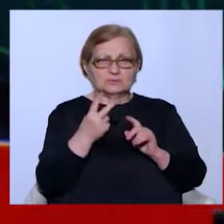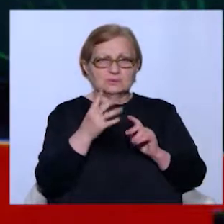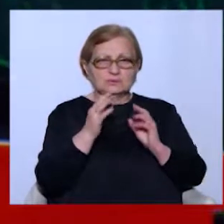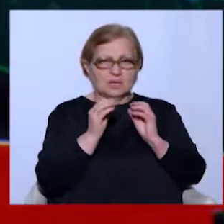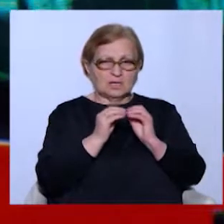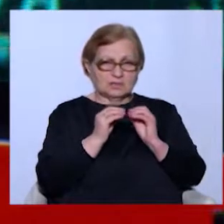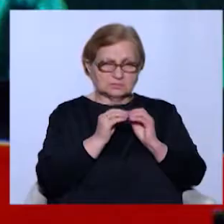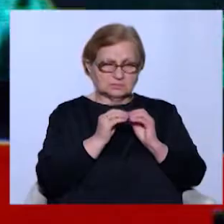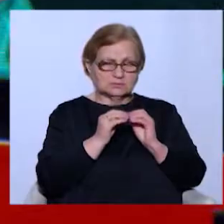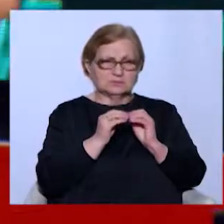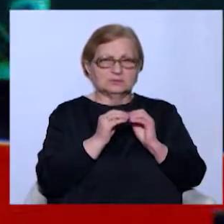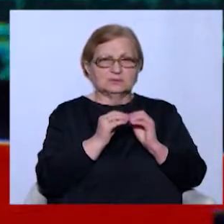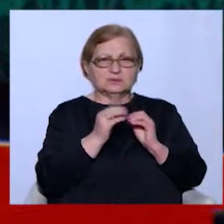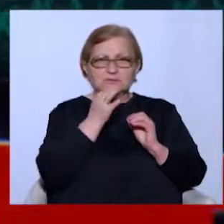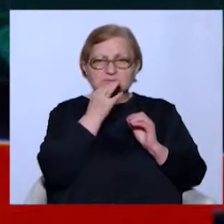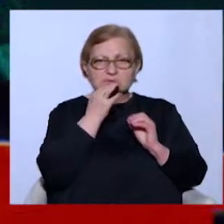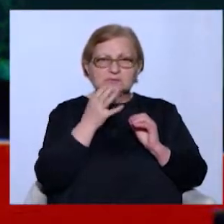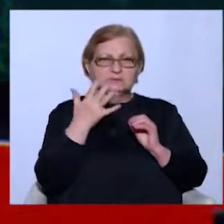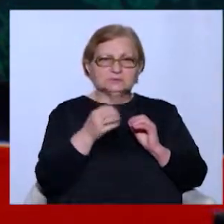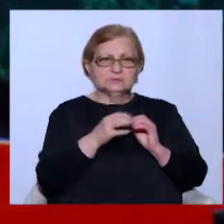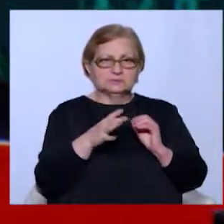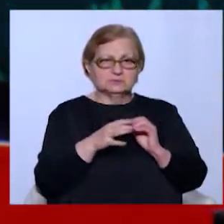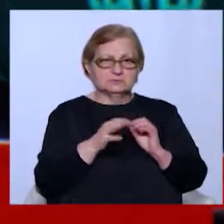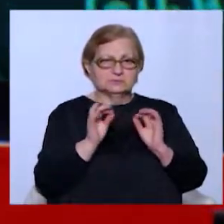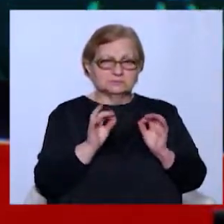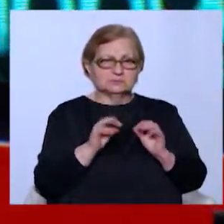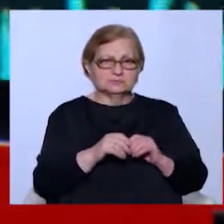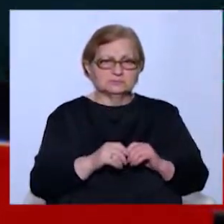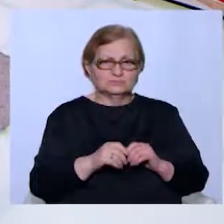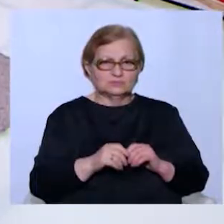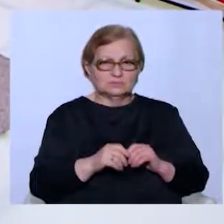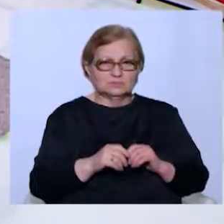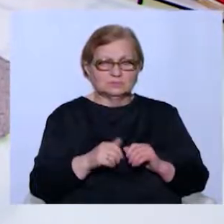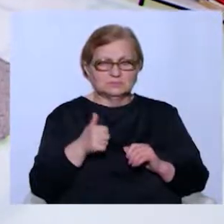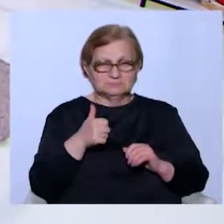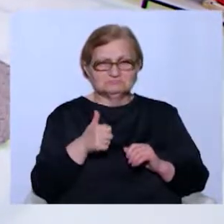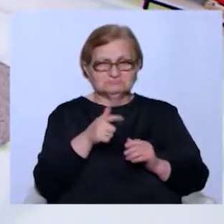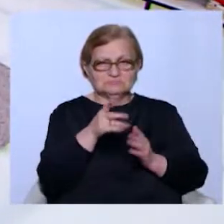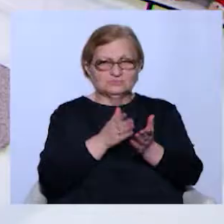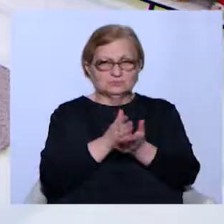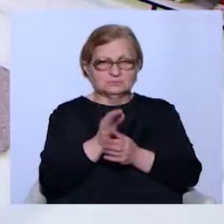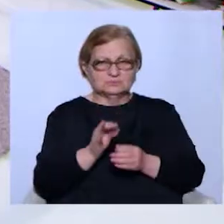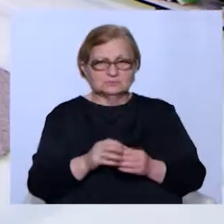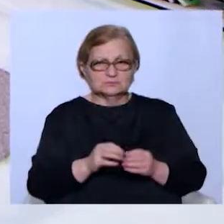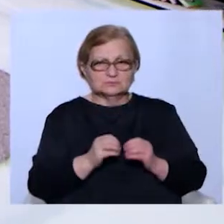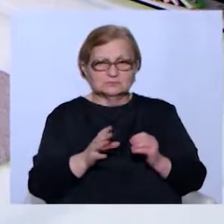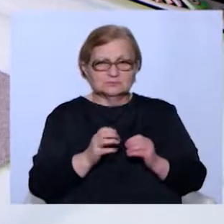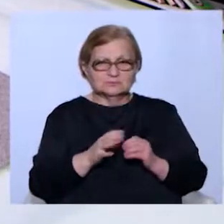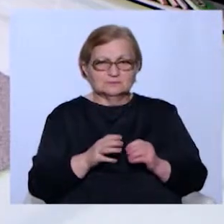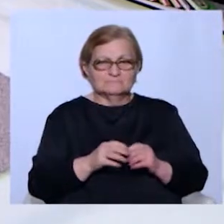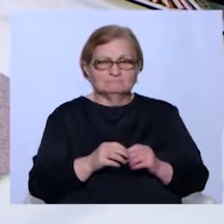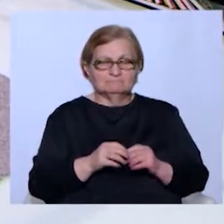2 არის 10. 10 და 5 15. ძალიან მაგარია, კარგად მივდივართ.